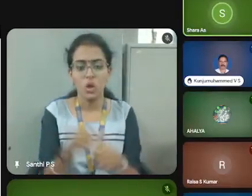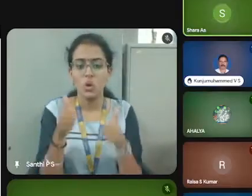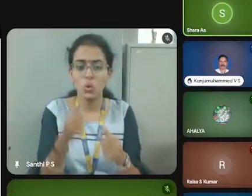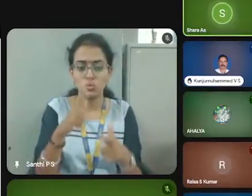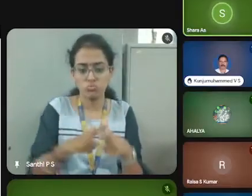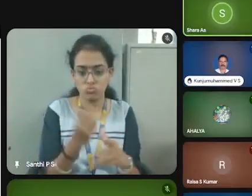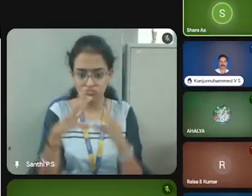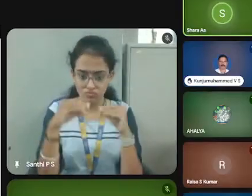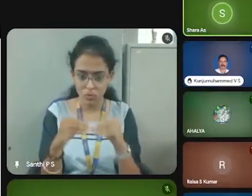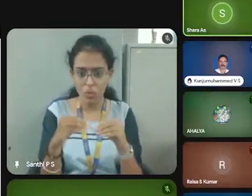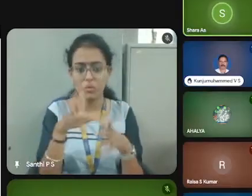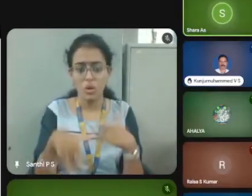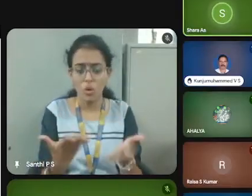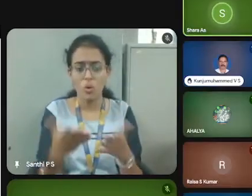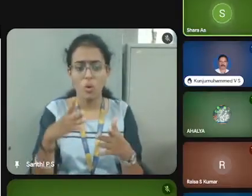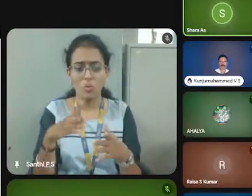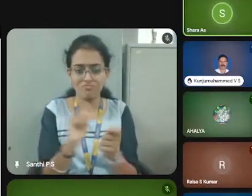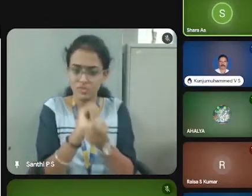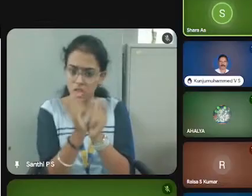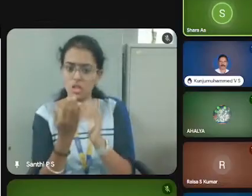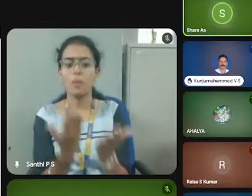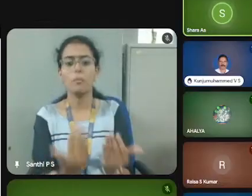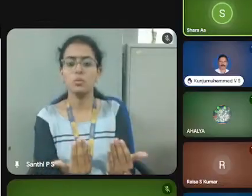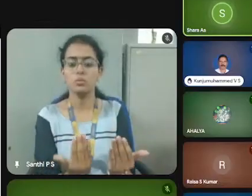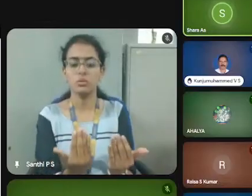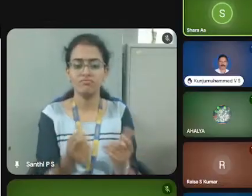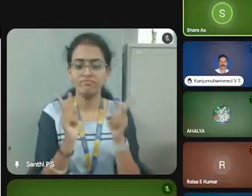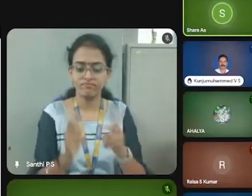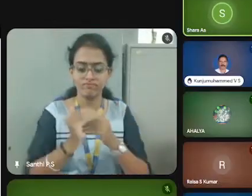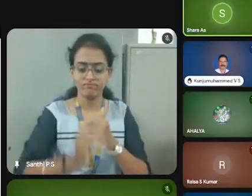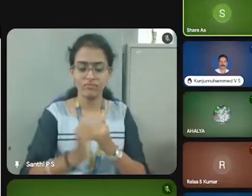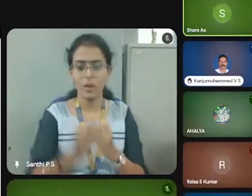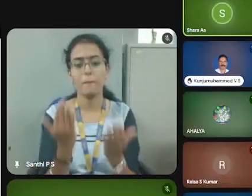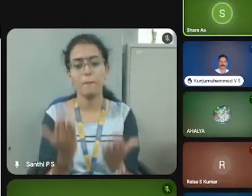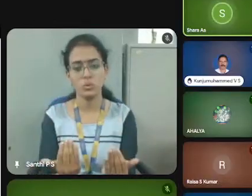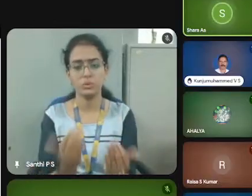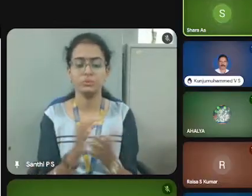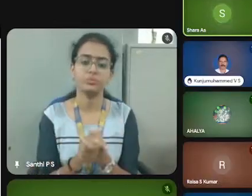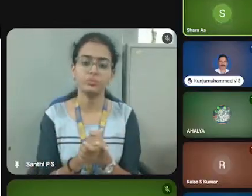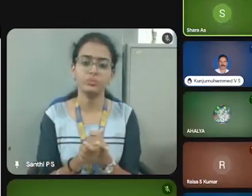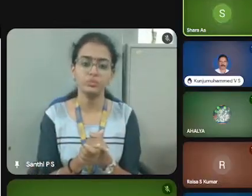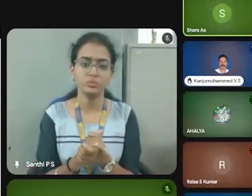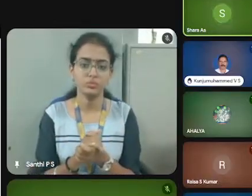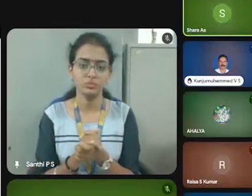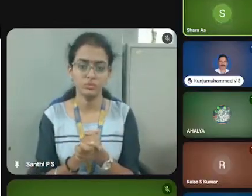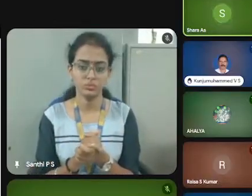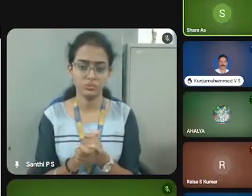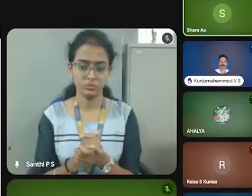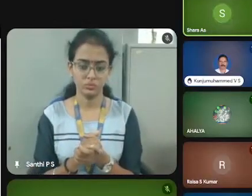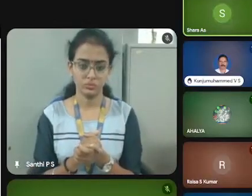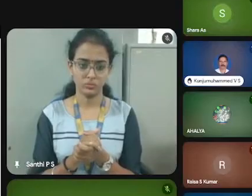തന്നെ അവർക്ക് മാറാൻ കഴിയും, സസ്റ്റെയിൻ ചെയ്യാൻ കഴിയും എന്ന് തന്നെയാണ് എൻ്റെ അഭിപ്രായം.